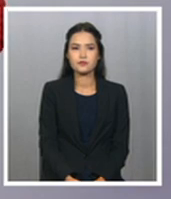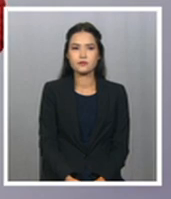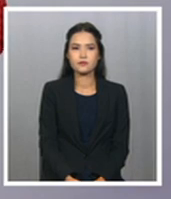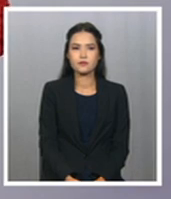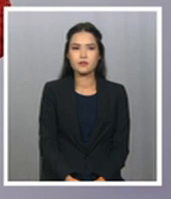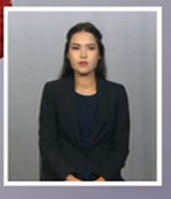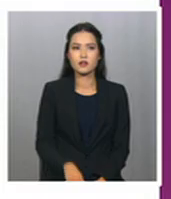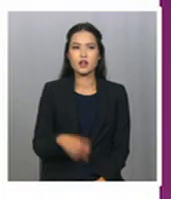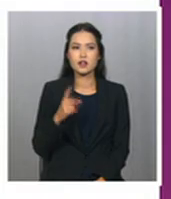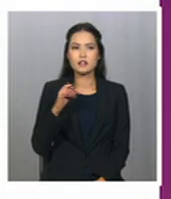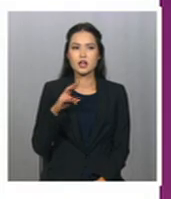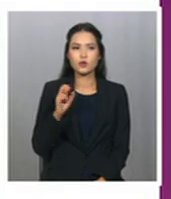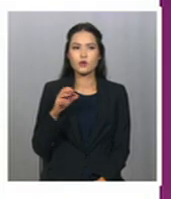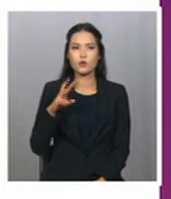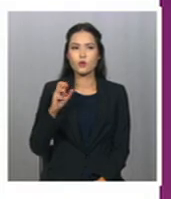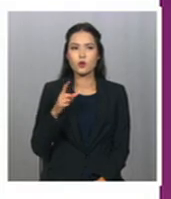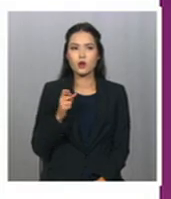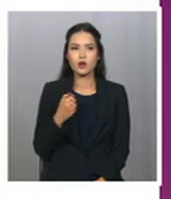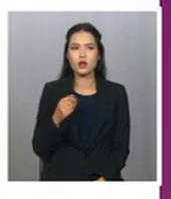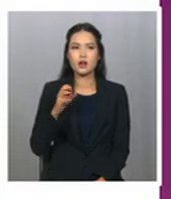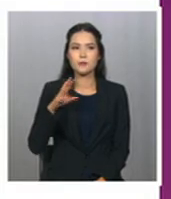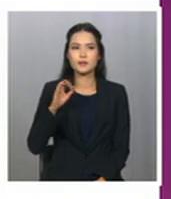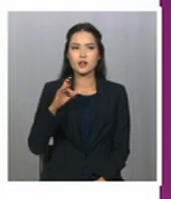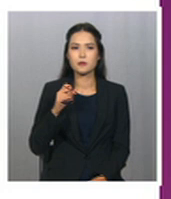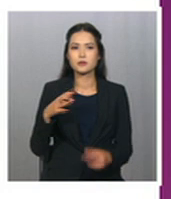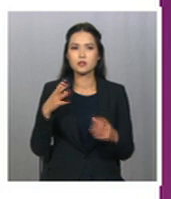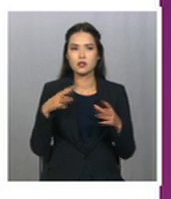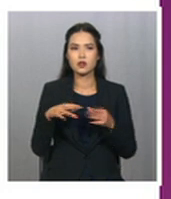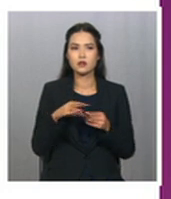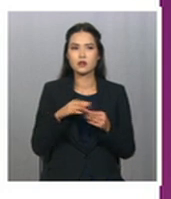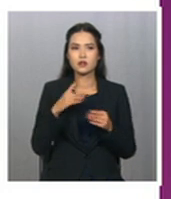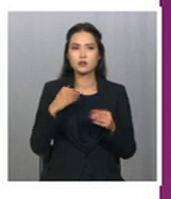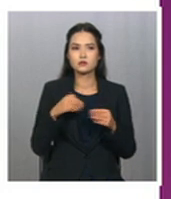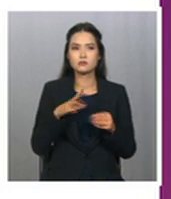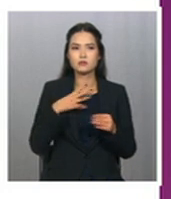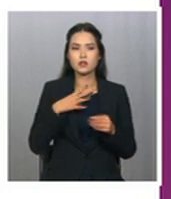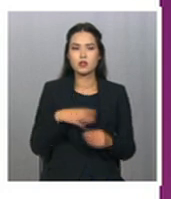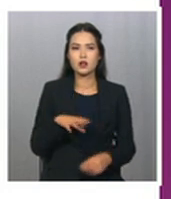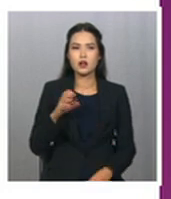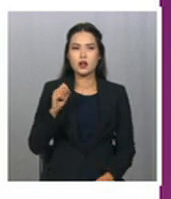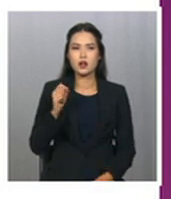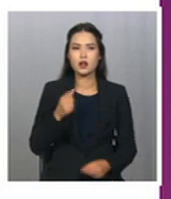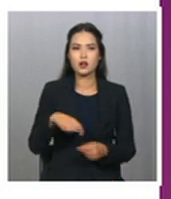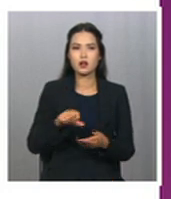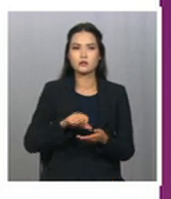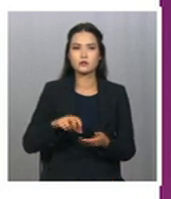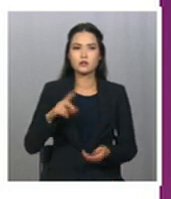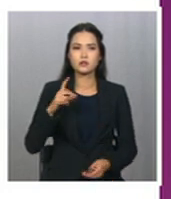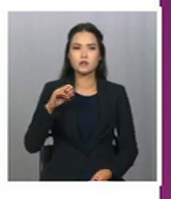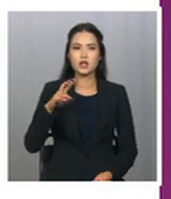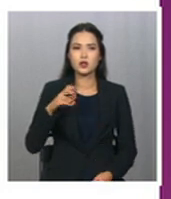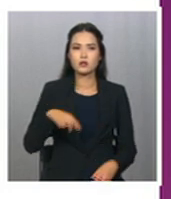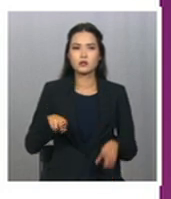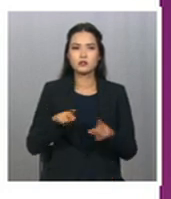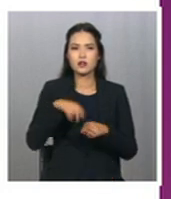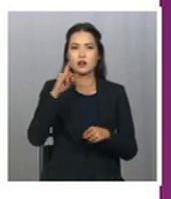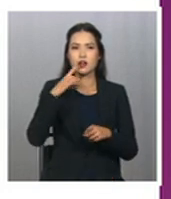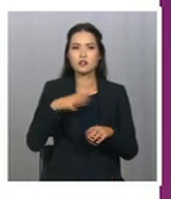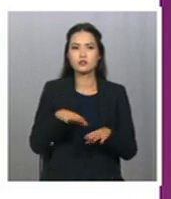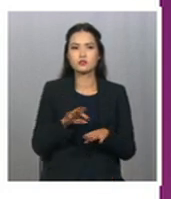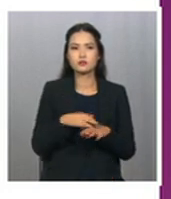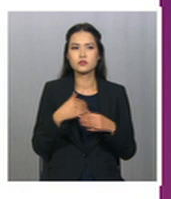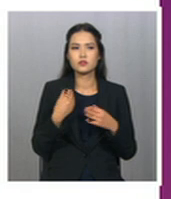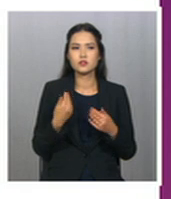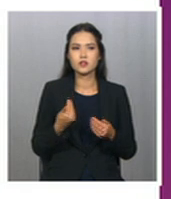салыстырайық. Зайкүл Шыға мен Абдрахманның арасындағы көпір іспеттес. Автор Зайкүл арқылы қазақтың